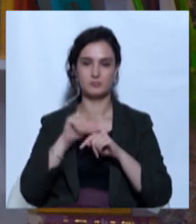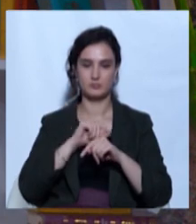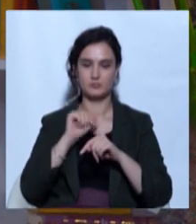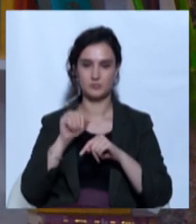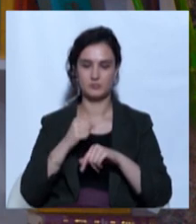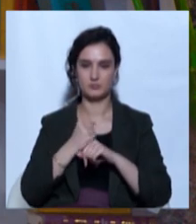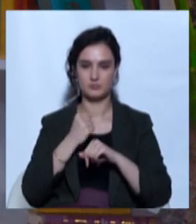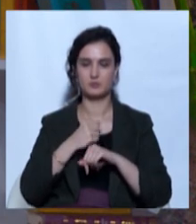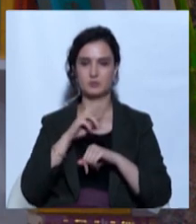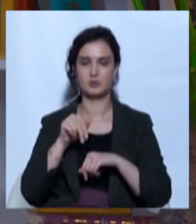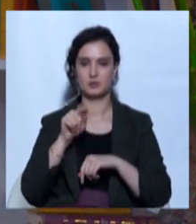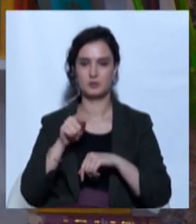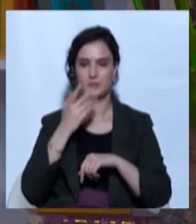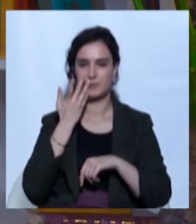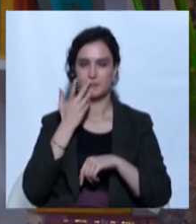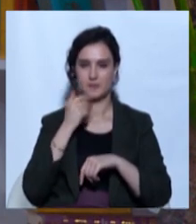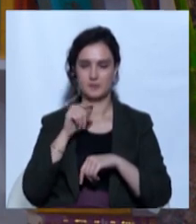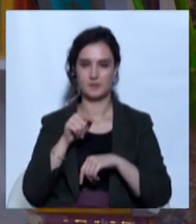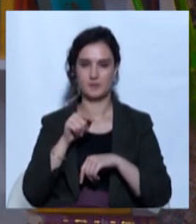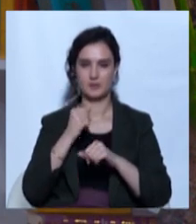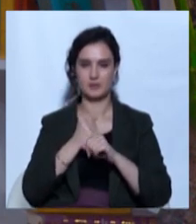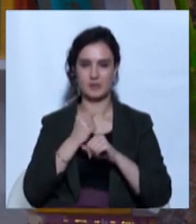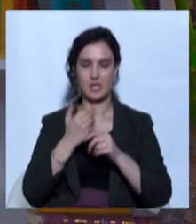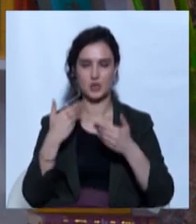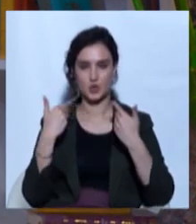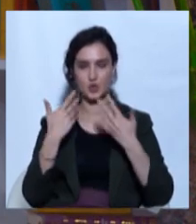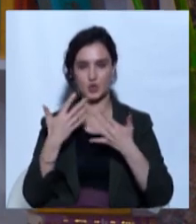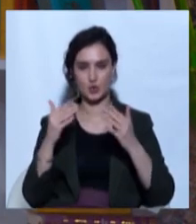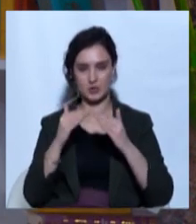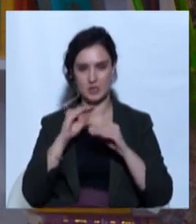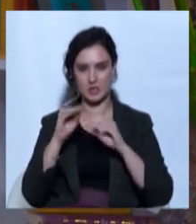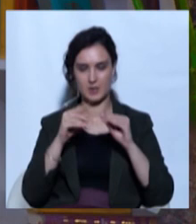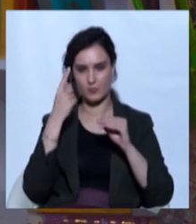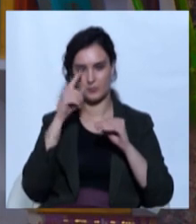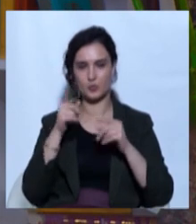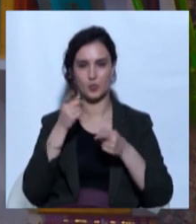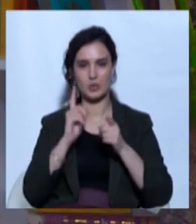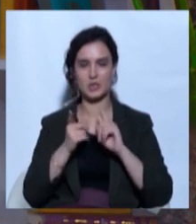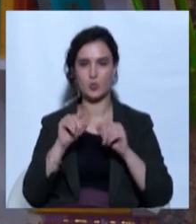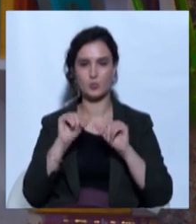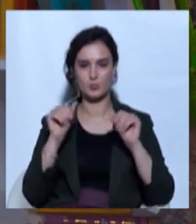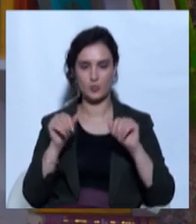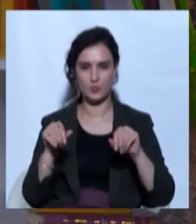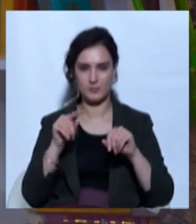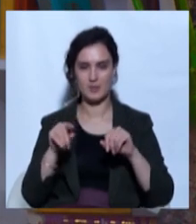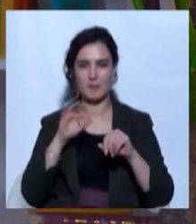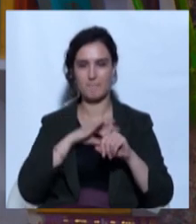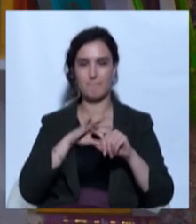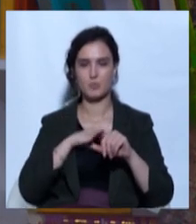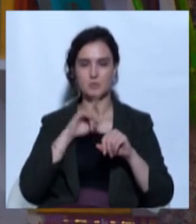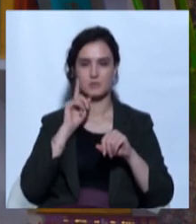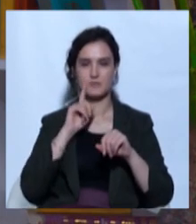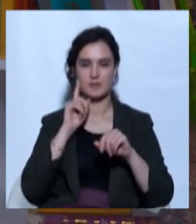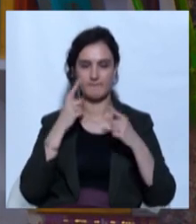ფრედერიკ ჰუნდერტვასერის და ფერით გააცოცხლოთ სახლი, მოიფიქროთ ორიგინალური ფორმა, გამოიყენოთ